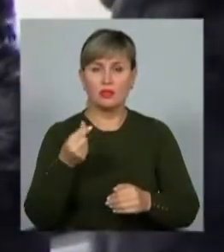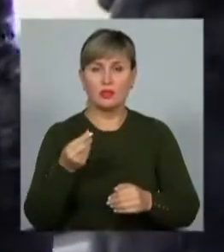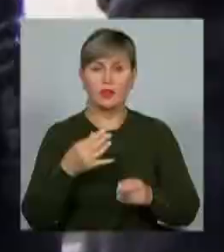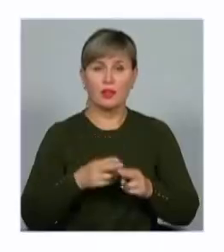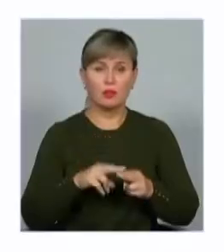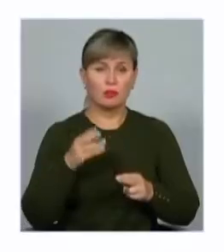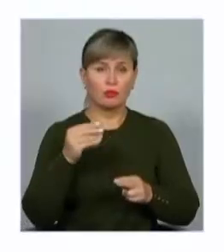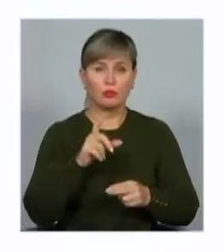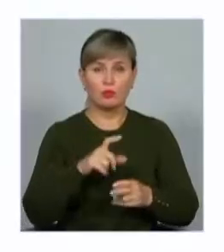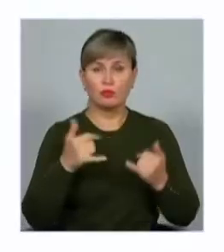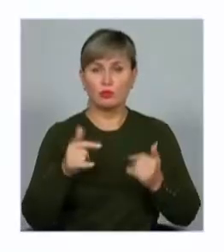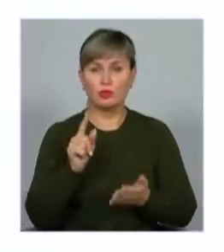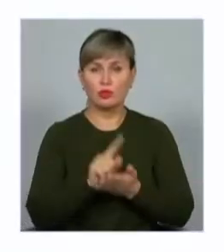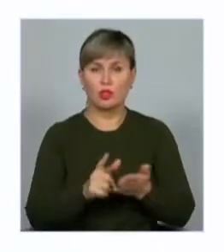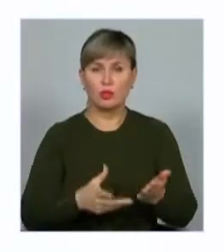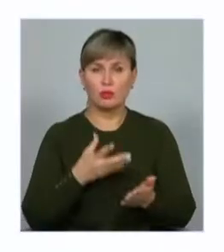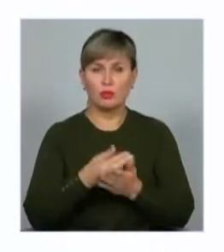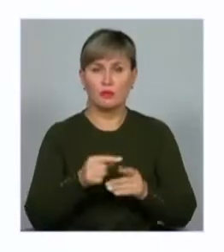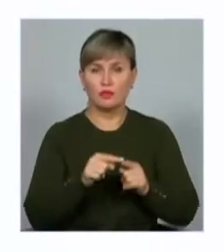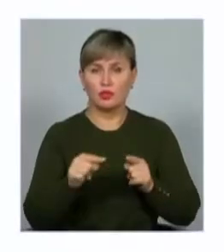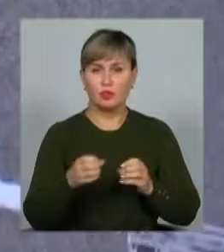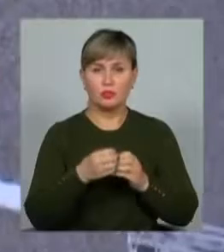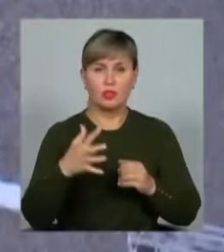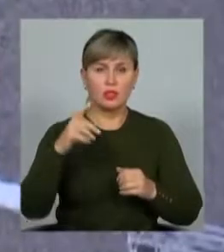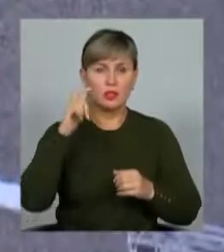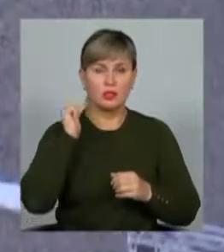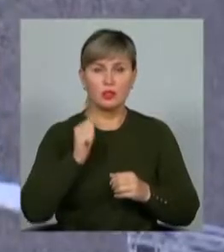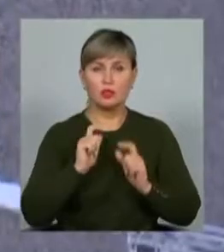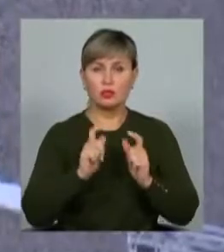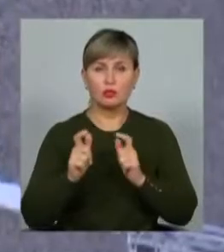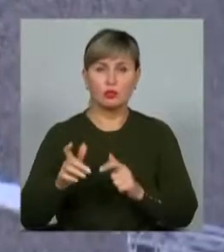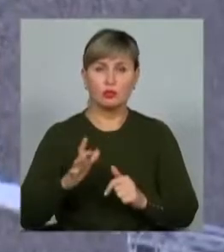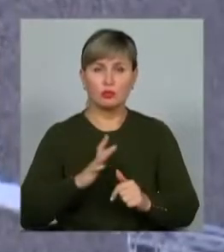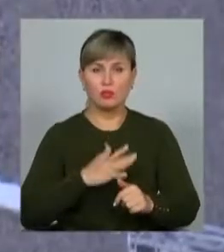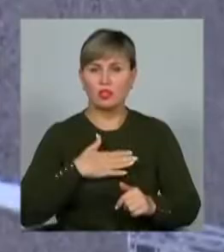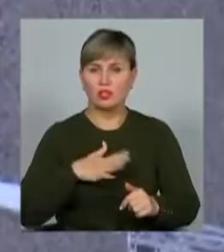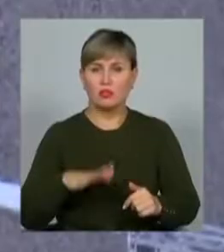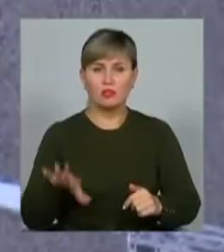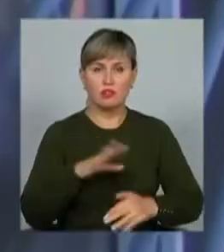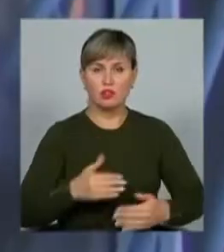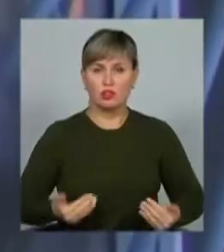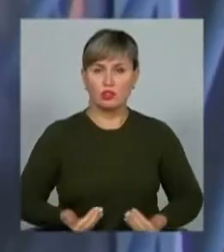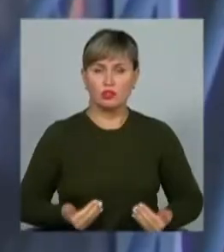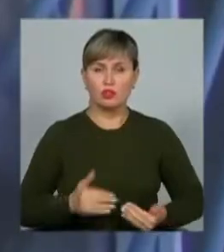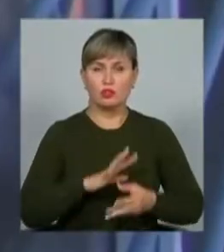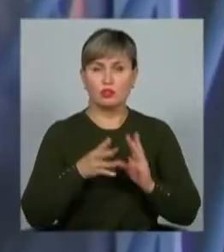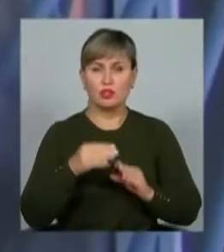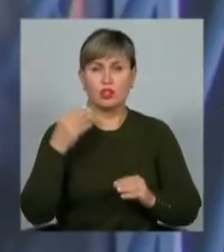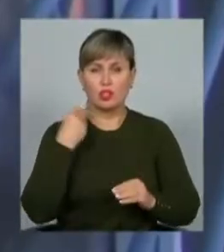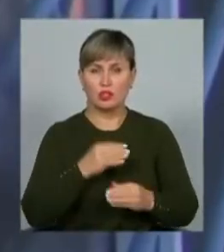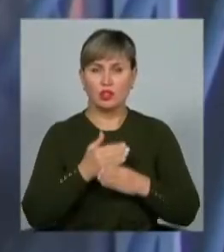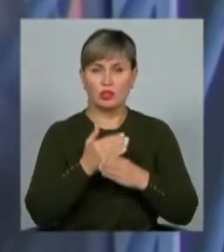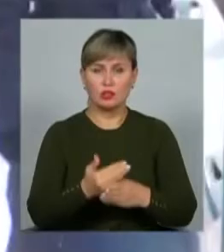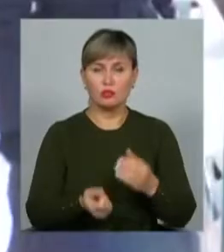эту сумму люди теперь должны оплачивать в течение 15 лет. Выставленным счетом недовольны почти все жильцы, как, впрочем, и качеством